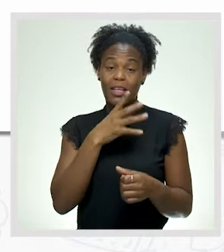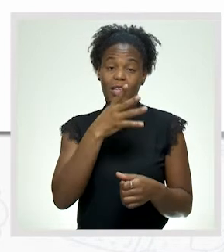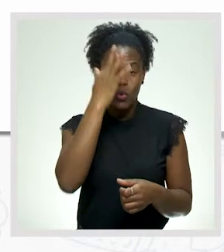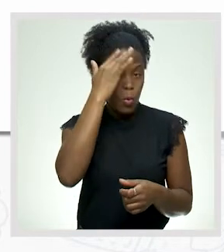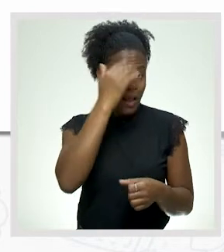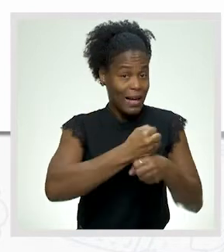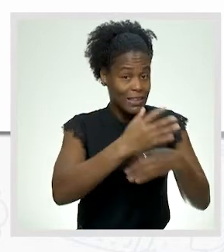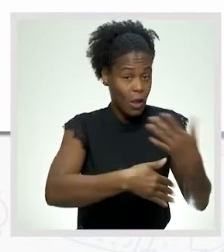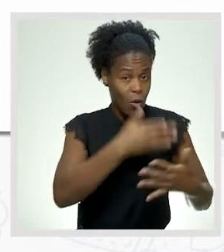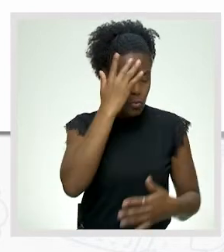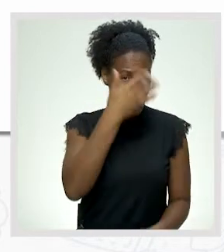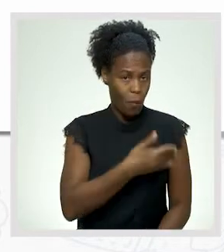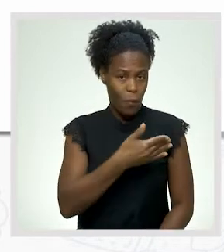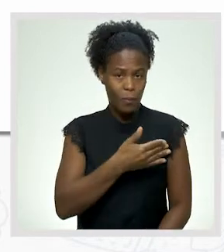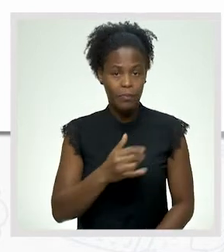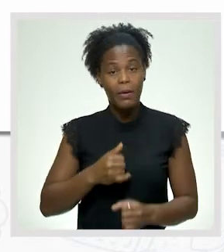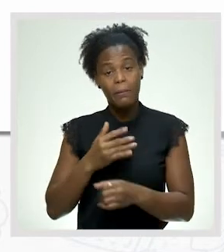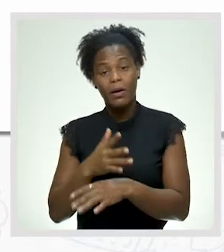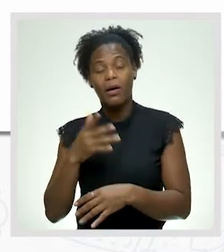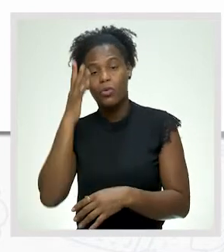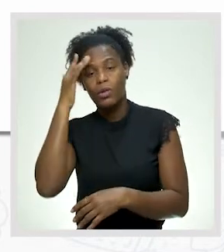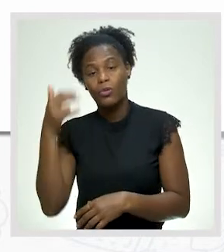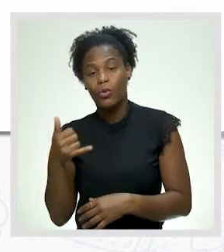1 et action 2.